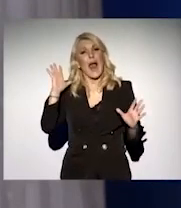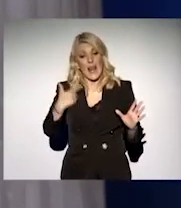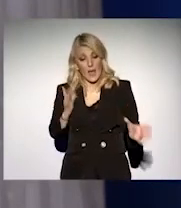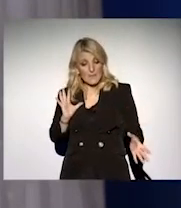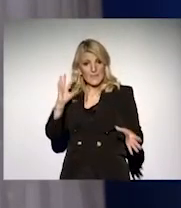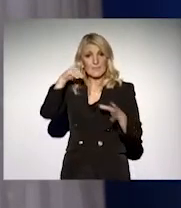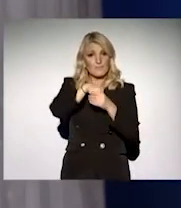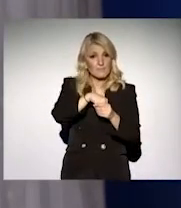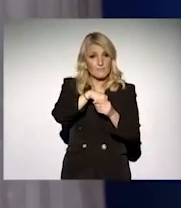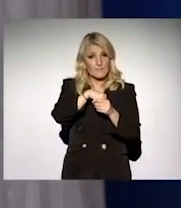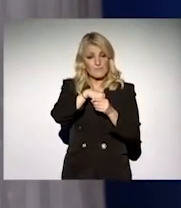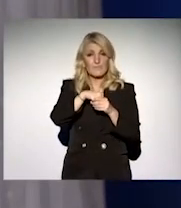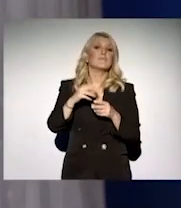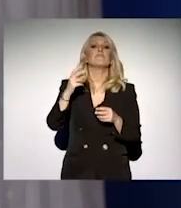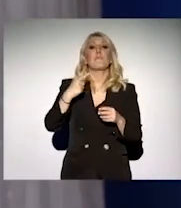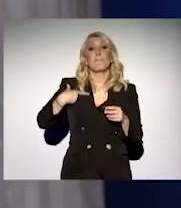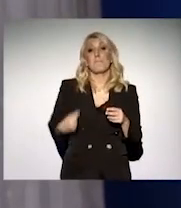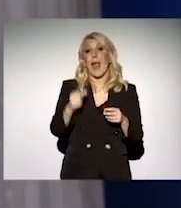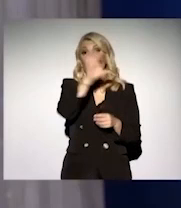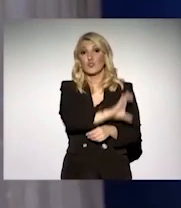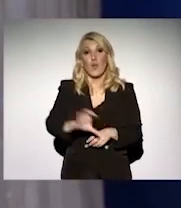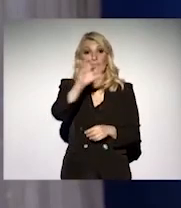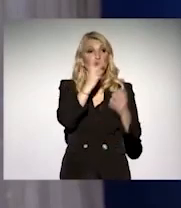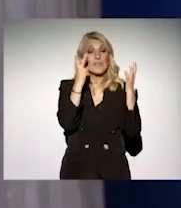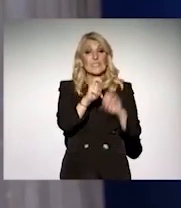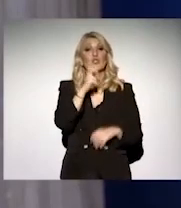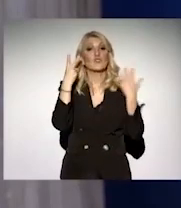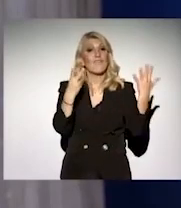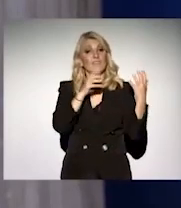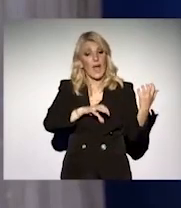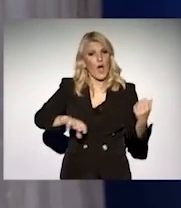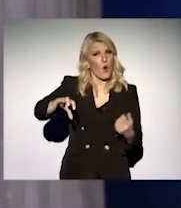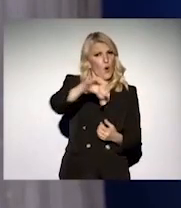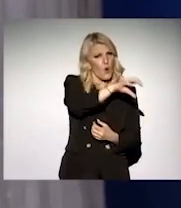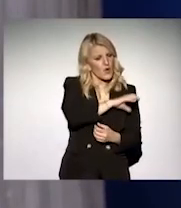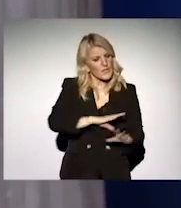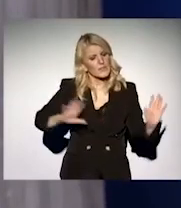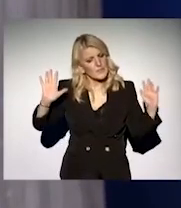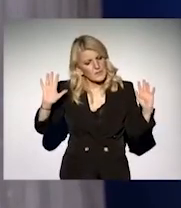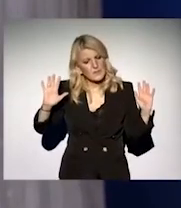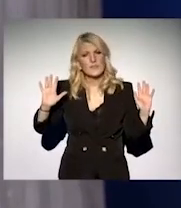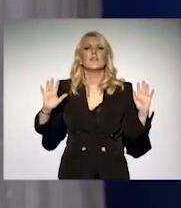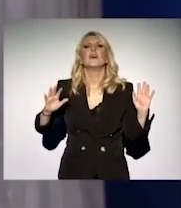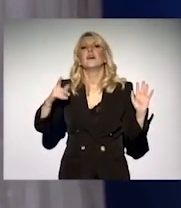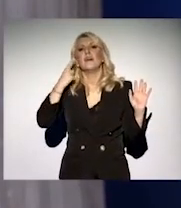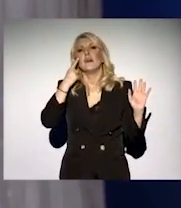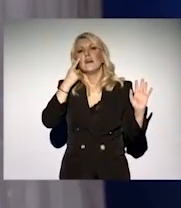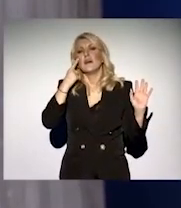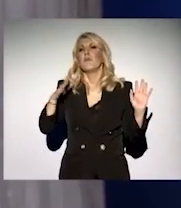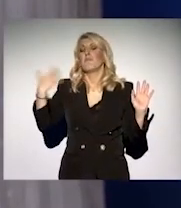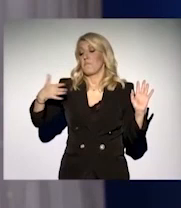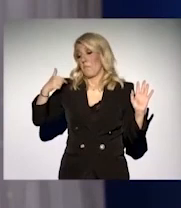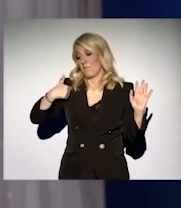επικοινωνιακά. Η διαδικασία προκειμένου να συσταθεί μια προανακριτική επιτροπή είναι πολύ συγκεκριμένη. Ναι. Απαιτεί να έρθει